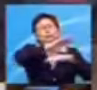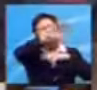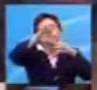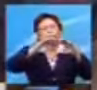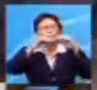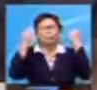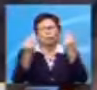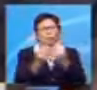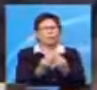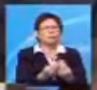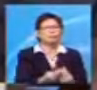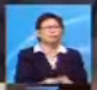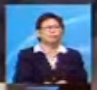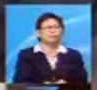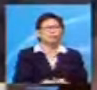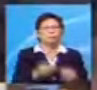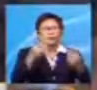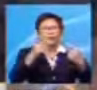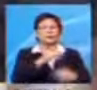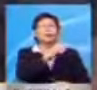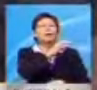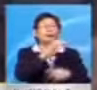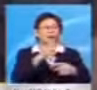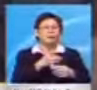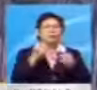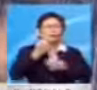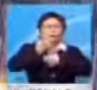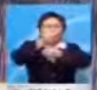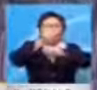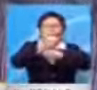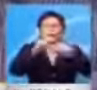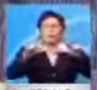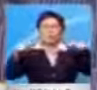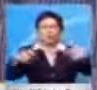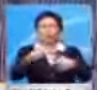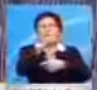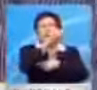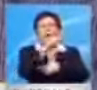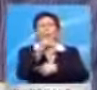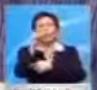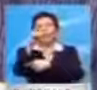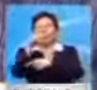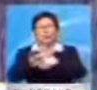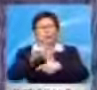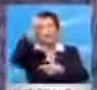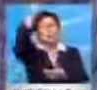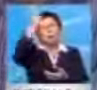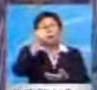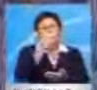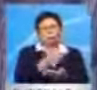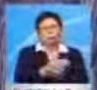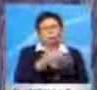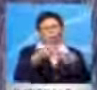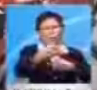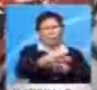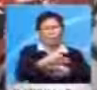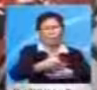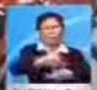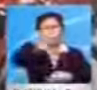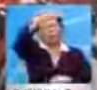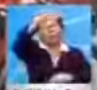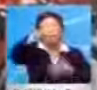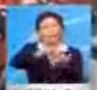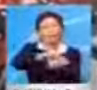masyarakatugi suaran mengetuai demonstrasi aman golongan Oku berkerusi roda di perhentian bas pangsapuri Melur Taman